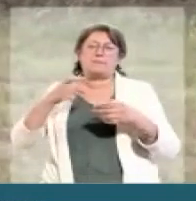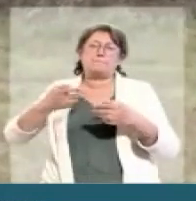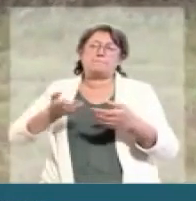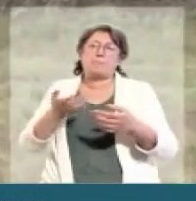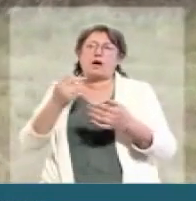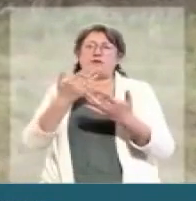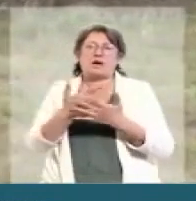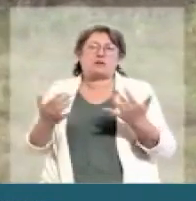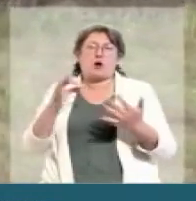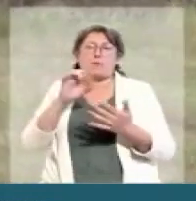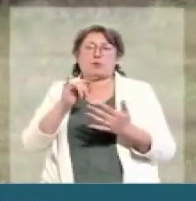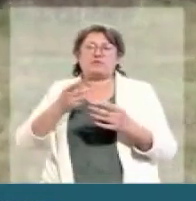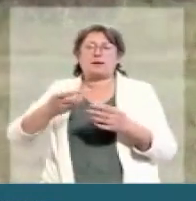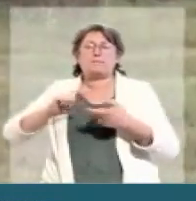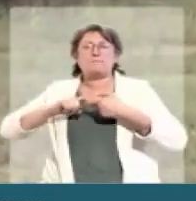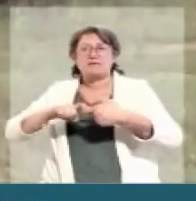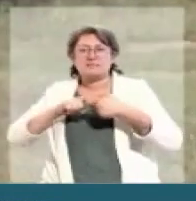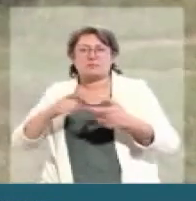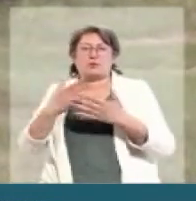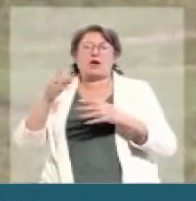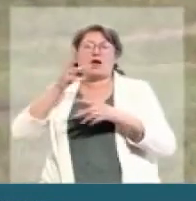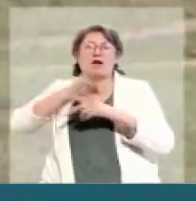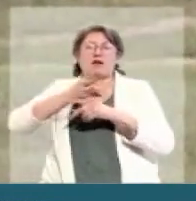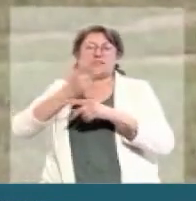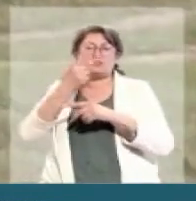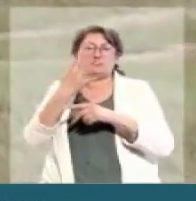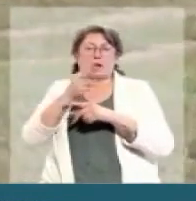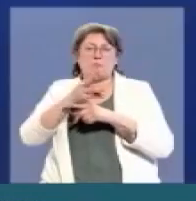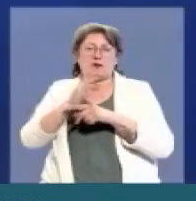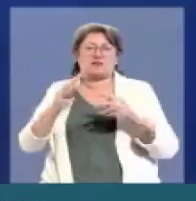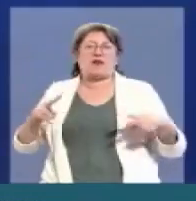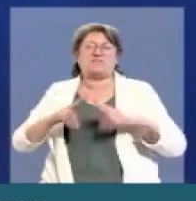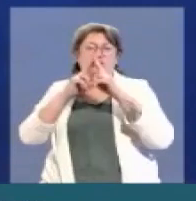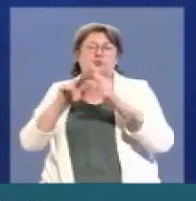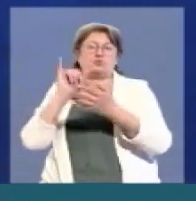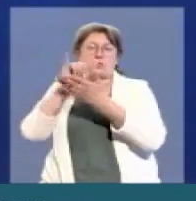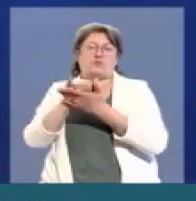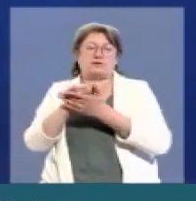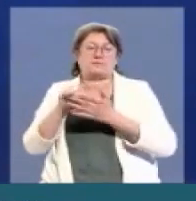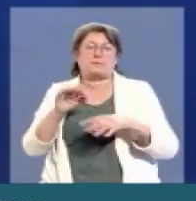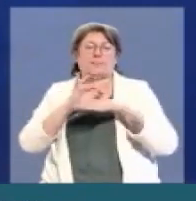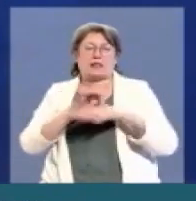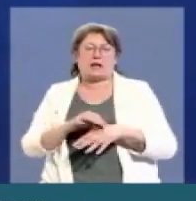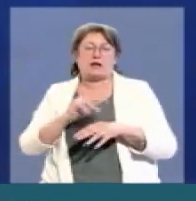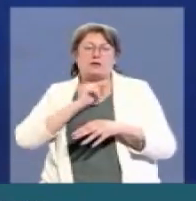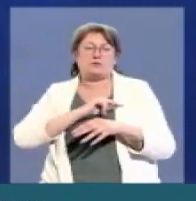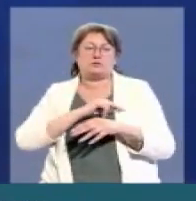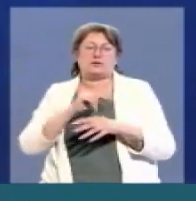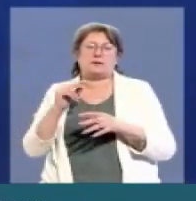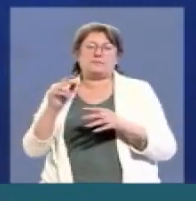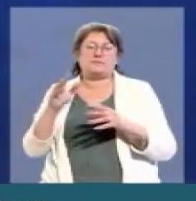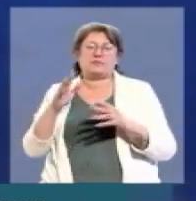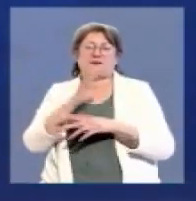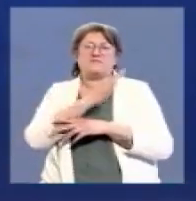прицепное оборудование. На вышках установлено 34 камеры видеонаблюдения. Проведена и определенная работа в части привлечения в